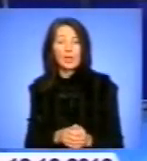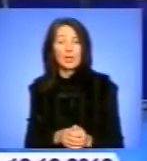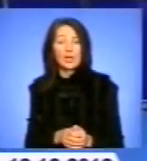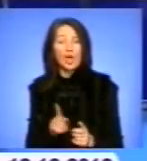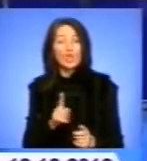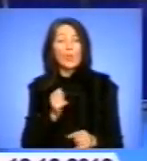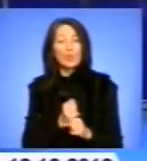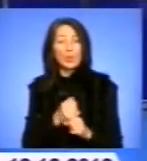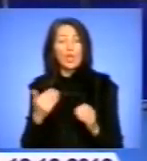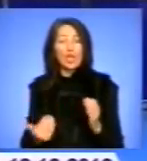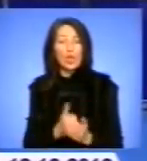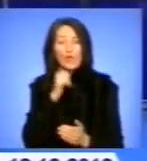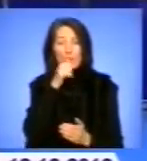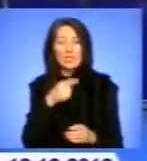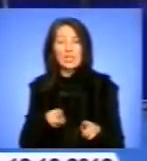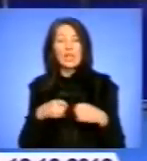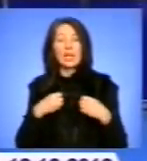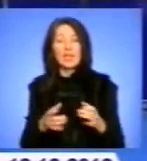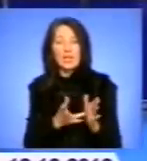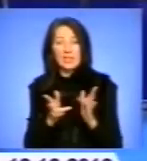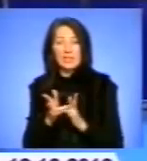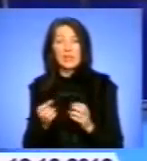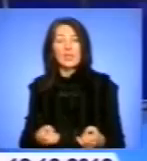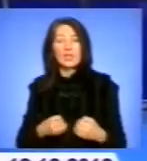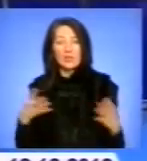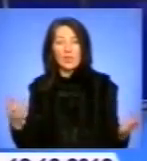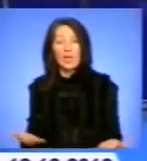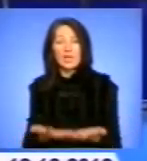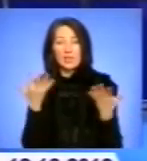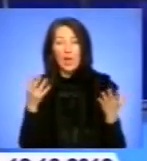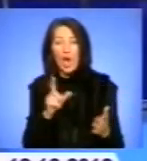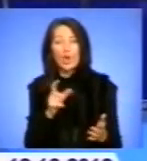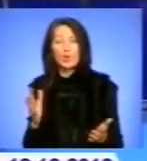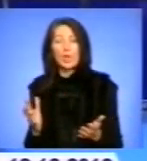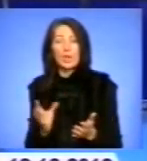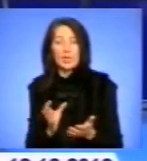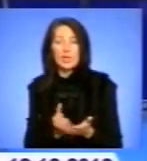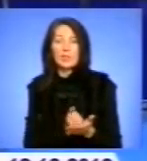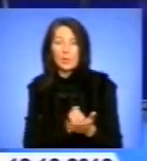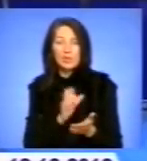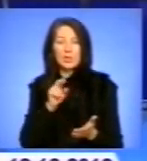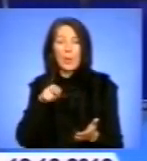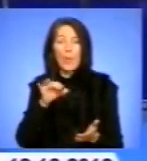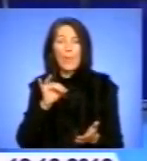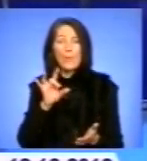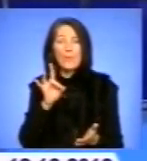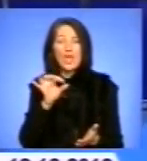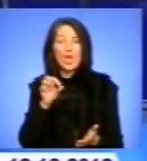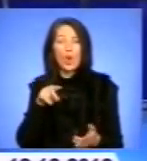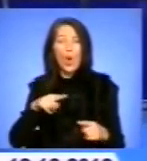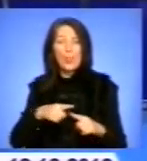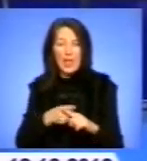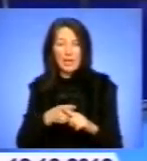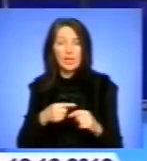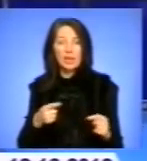Щоб зробити новорічні та різдвяні свята яскравішими, люди запасаються піротехнічними засобами. Та часто саме через ці речі